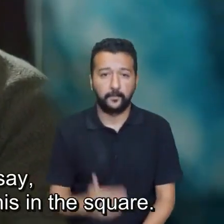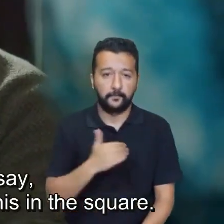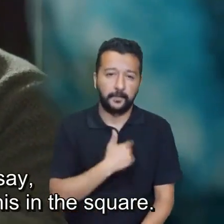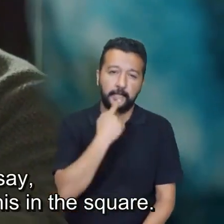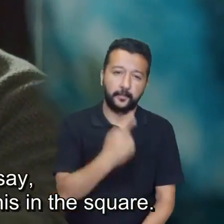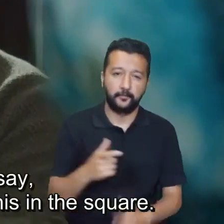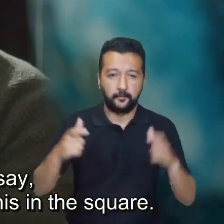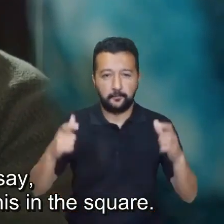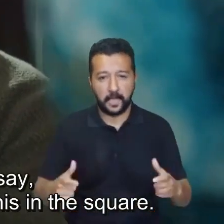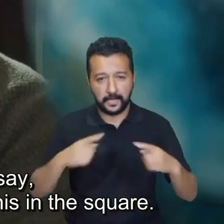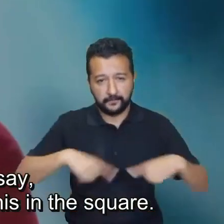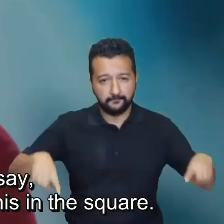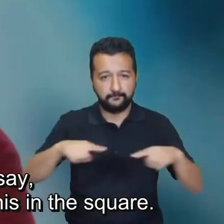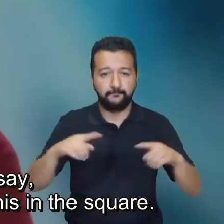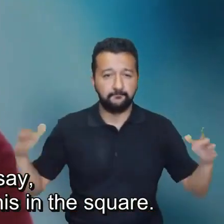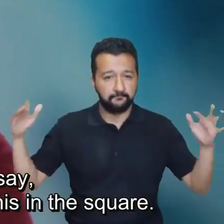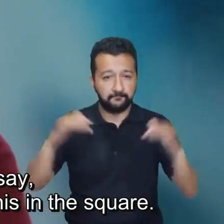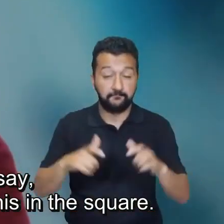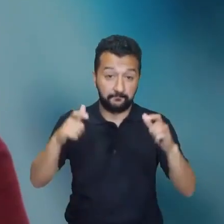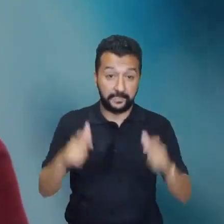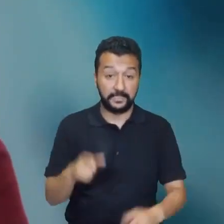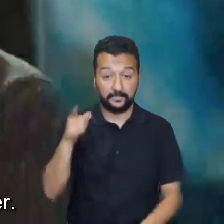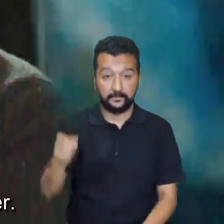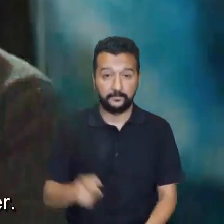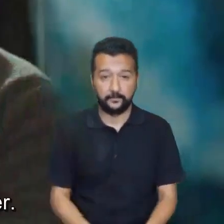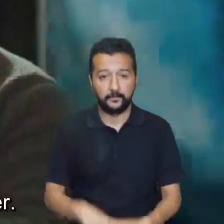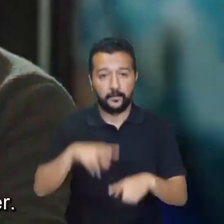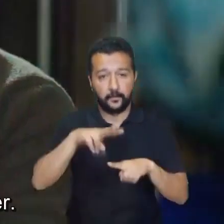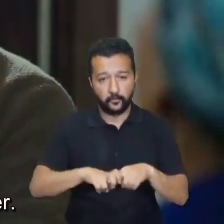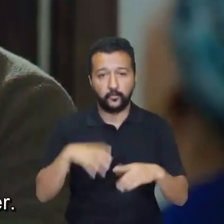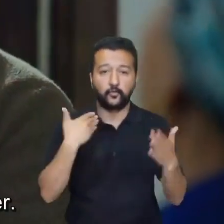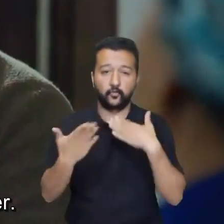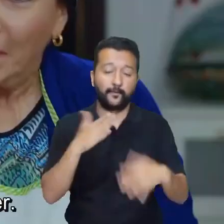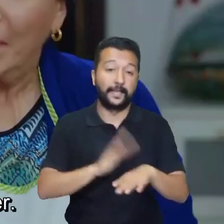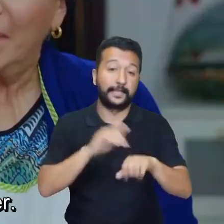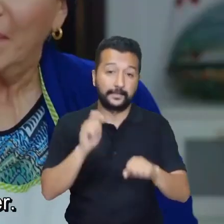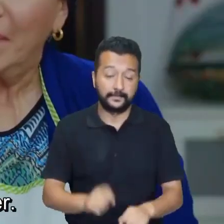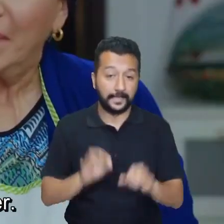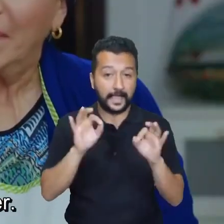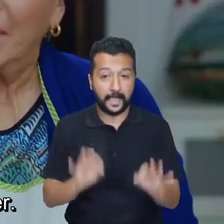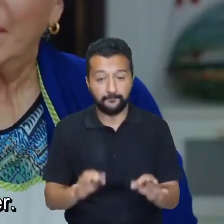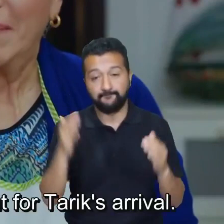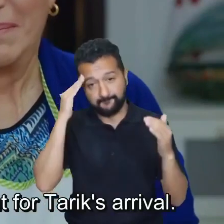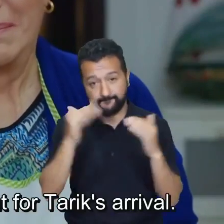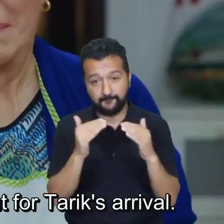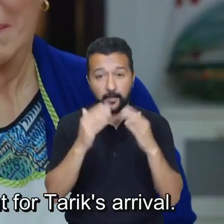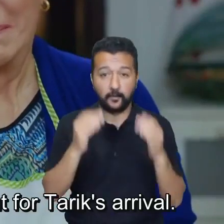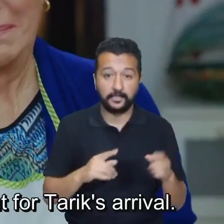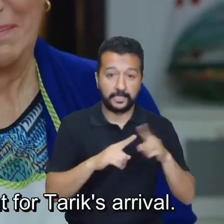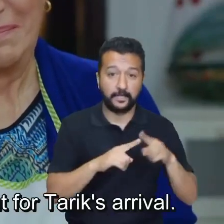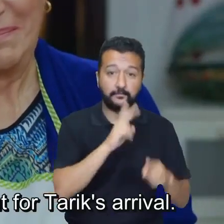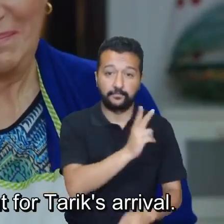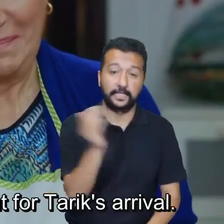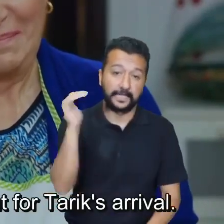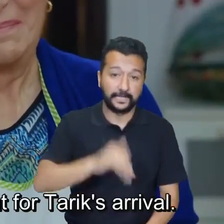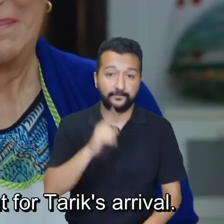ben diyorum böyle mahallece toplansak meydanda. Oturup sohbet etsek, hem hal olsak, hem Tarık'ın